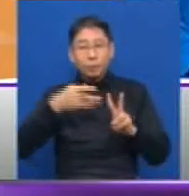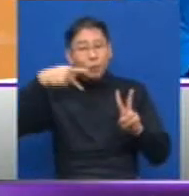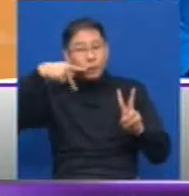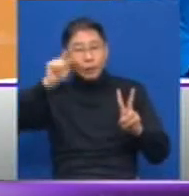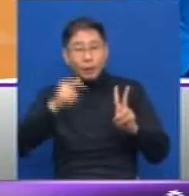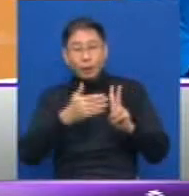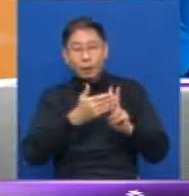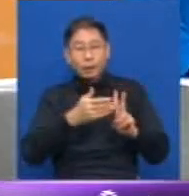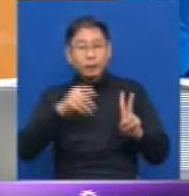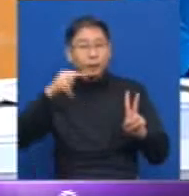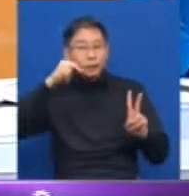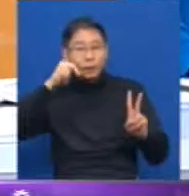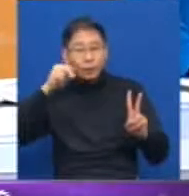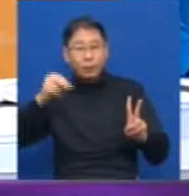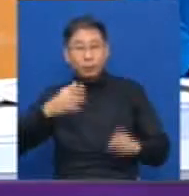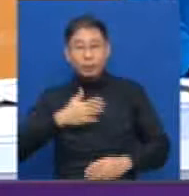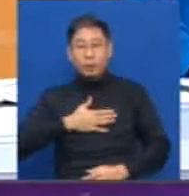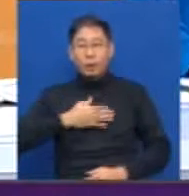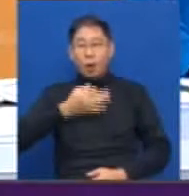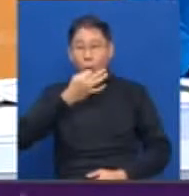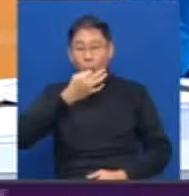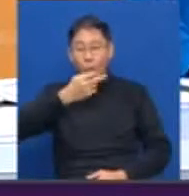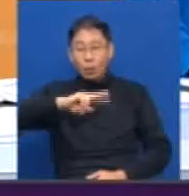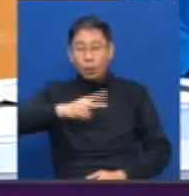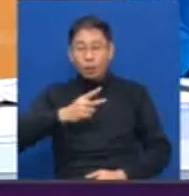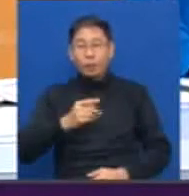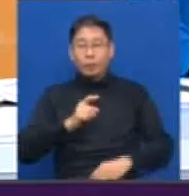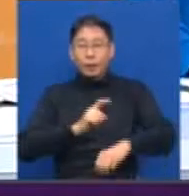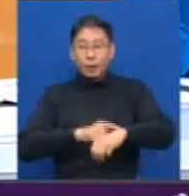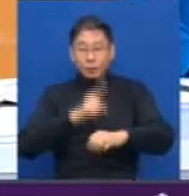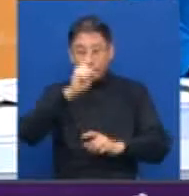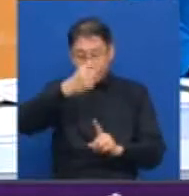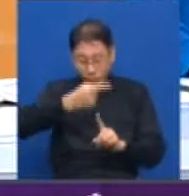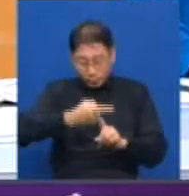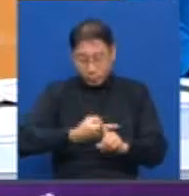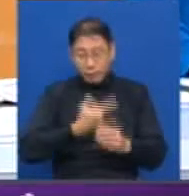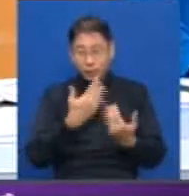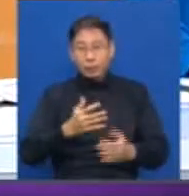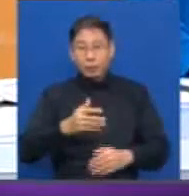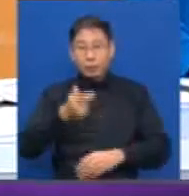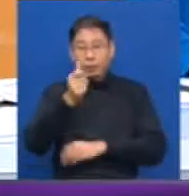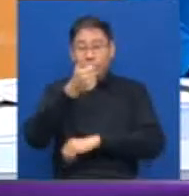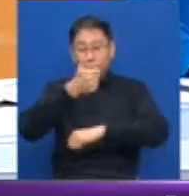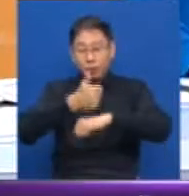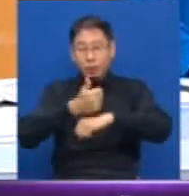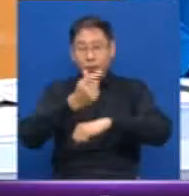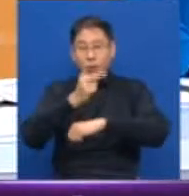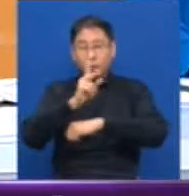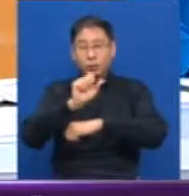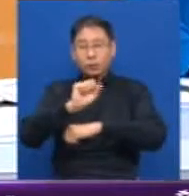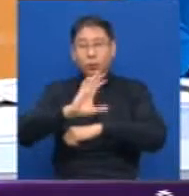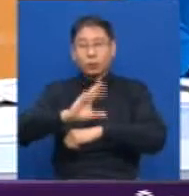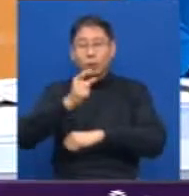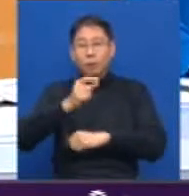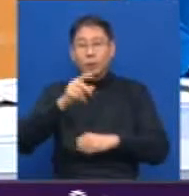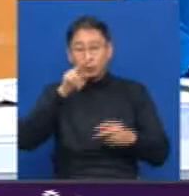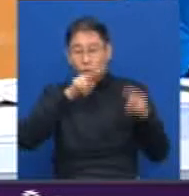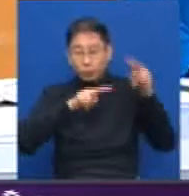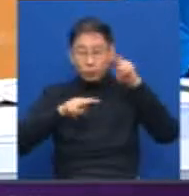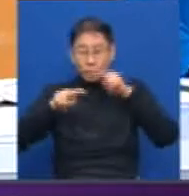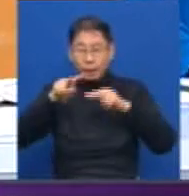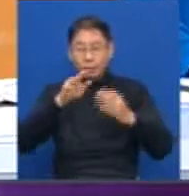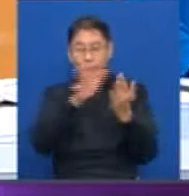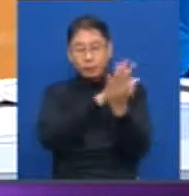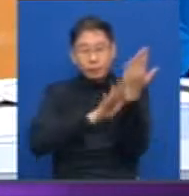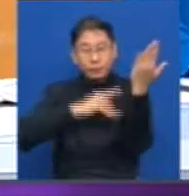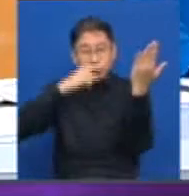ปวีณาฟักทองและดิฉันท์กีตาร์ค่ะเป็นเวลากว่า 1เดือนแล้วนะคะที่คสชเข้ามาบริหารประเทศหลายคนบอกว่าอยากรู้แล้วว่า